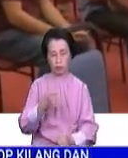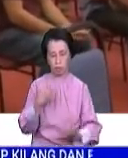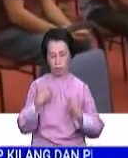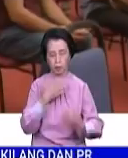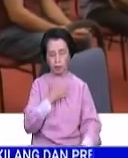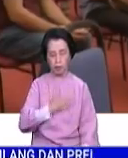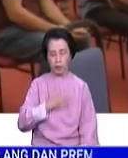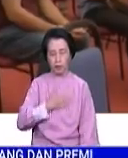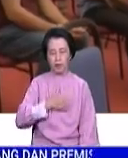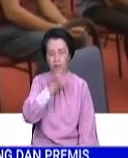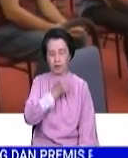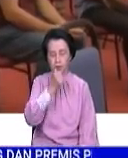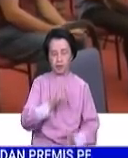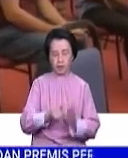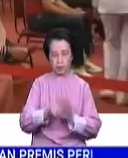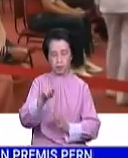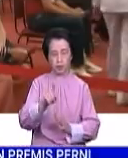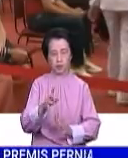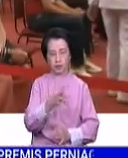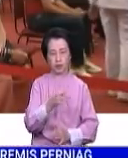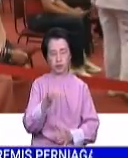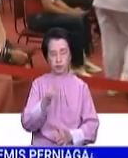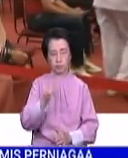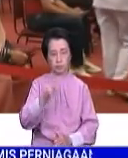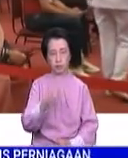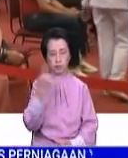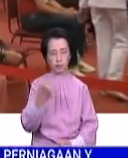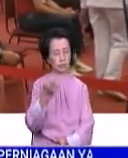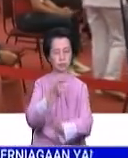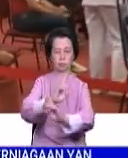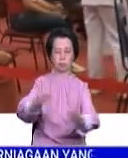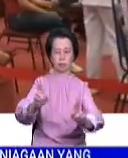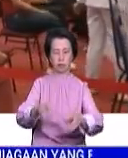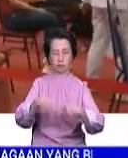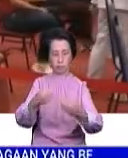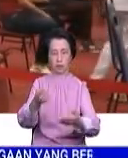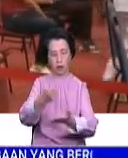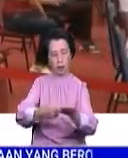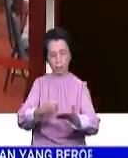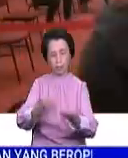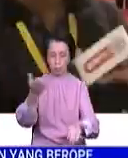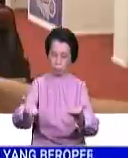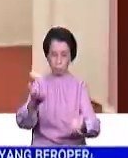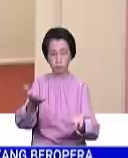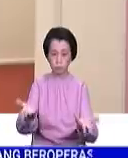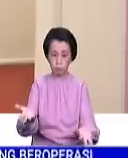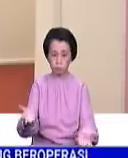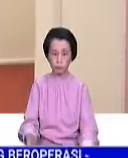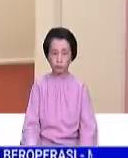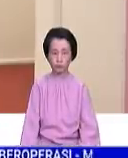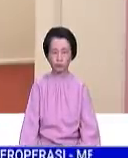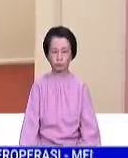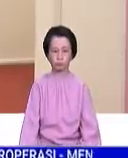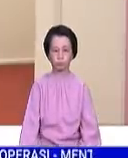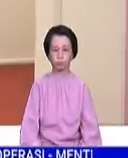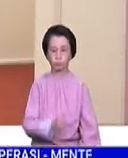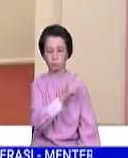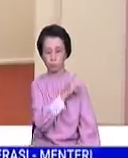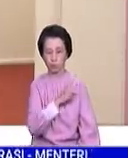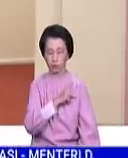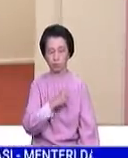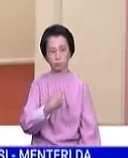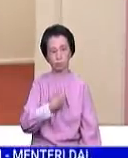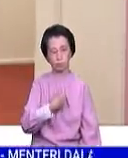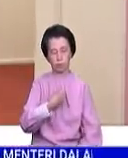yang tinggi, hemah, dan sentiasa siap untuk menerima segala kemungkinan. Sebagai ketua sesi,